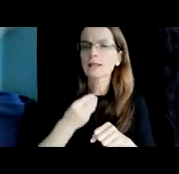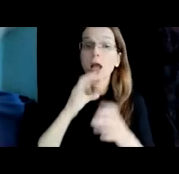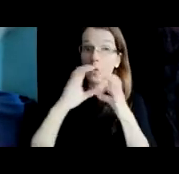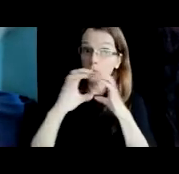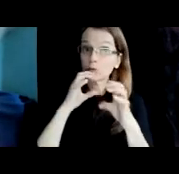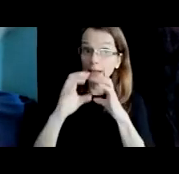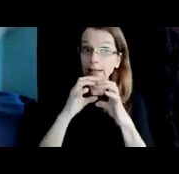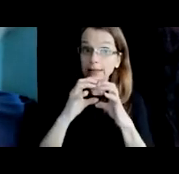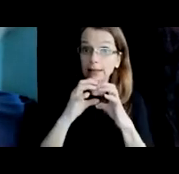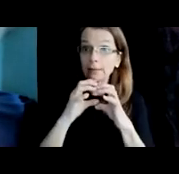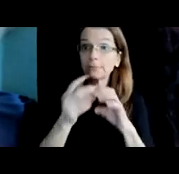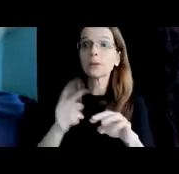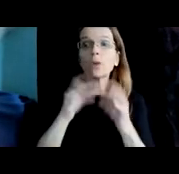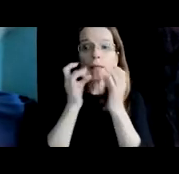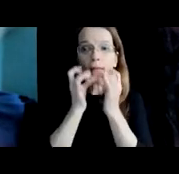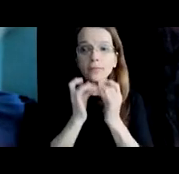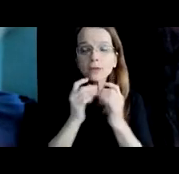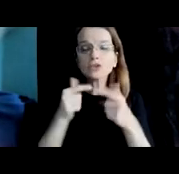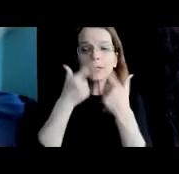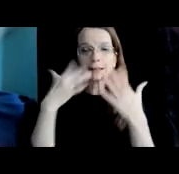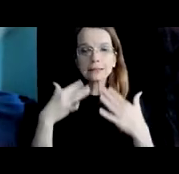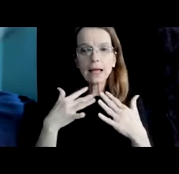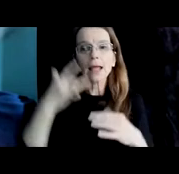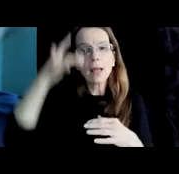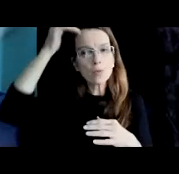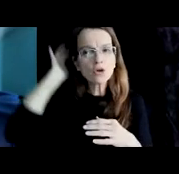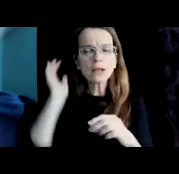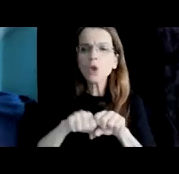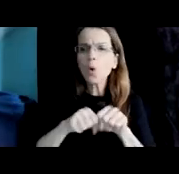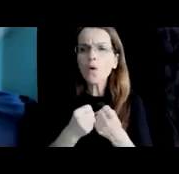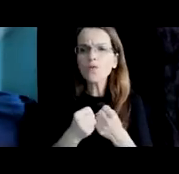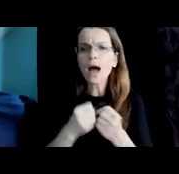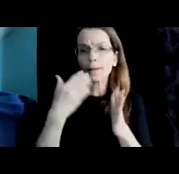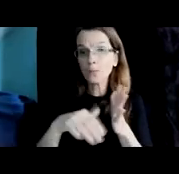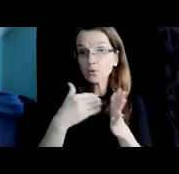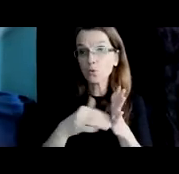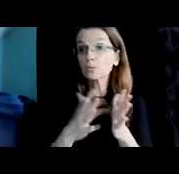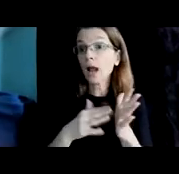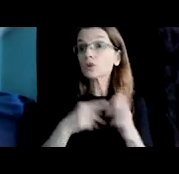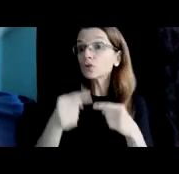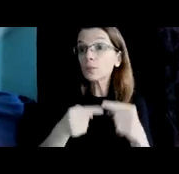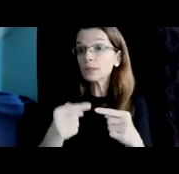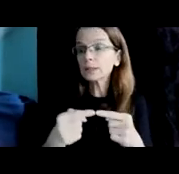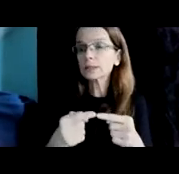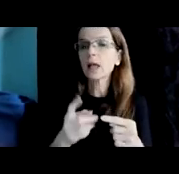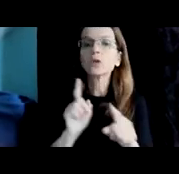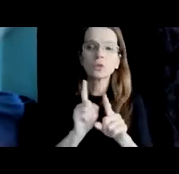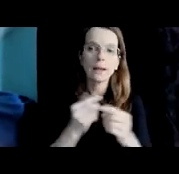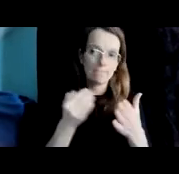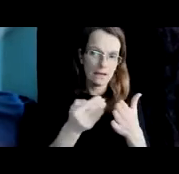komunikacije, natančnejše razlage posledic možganskih okvar in poškodb, posledičnih prilagoditev ter pristopov k